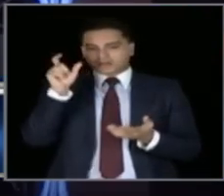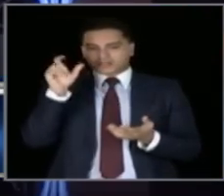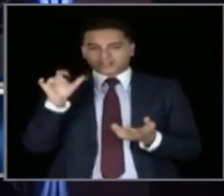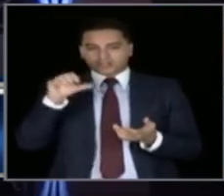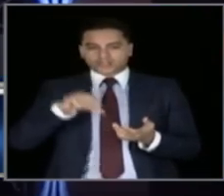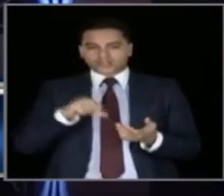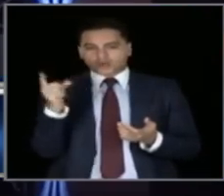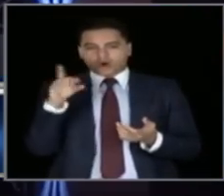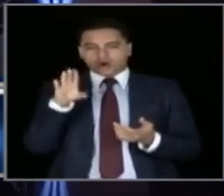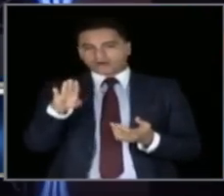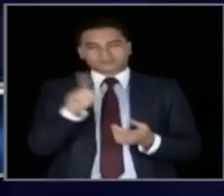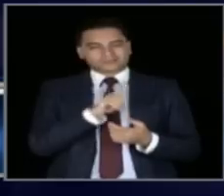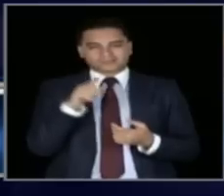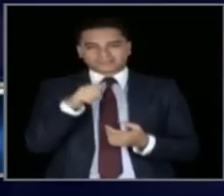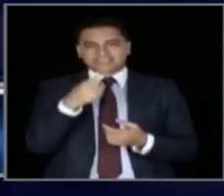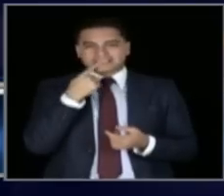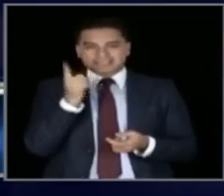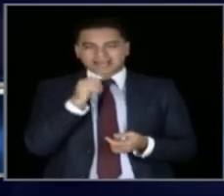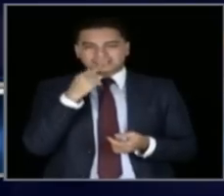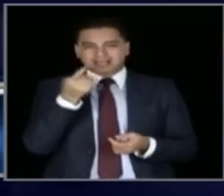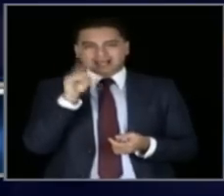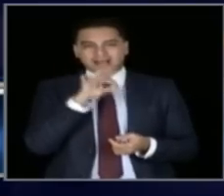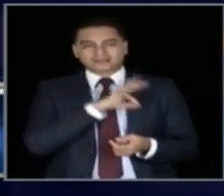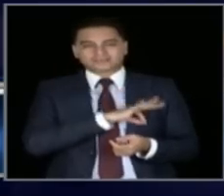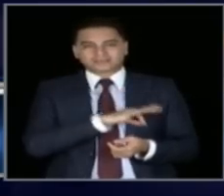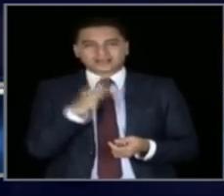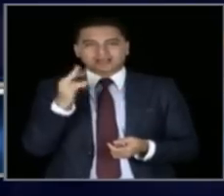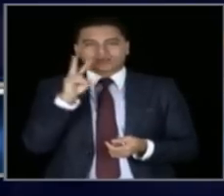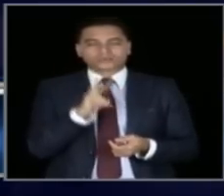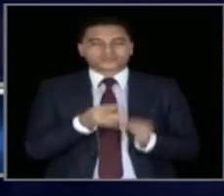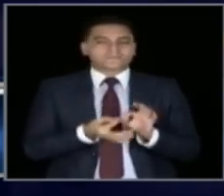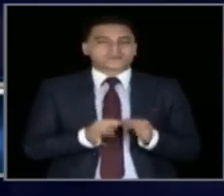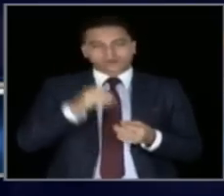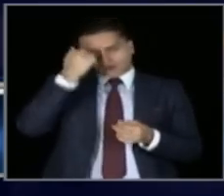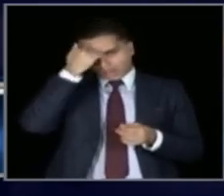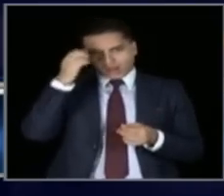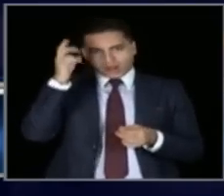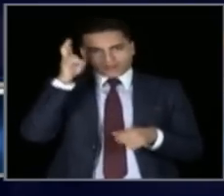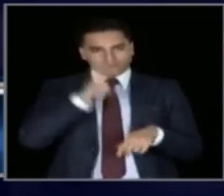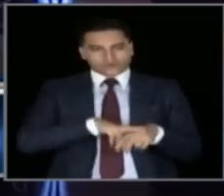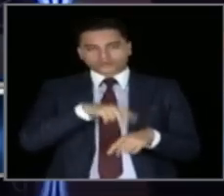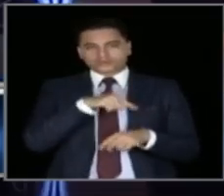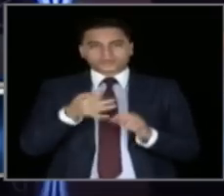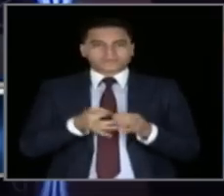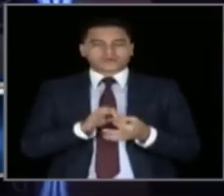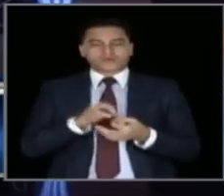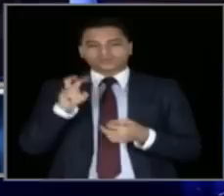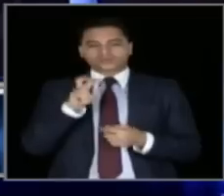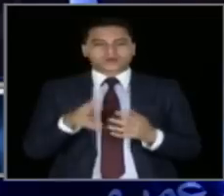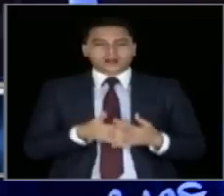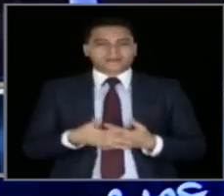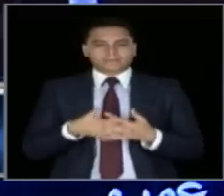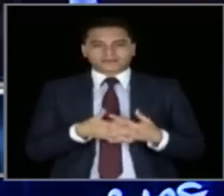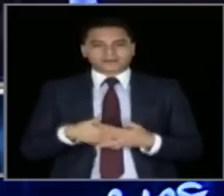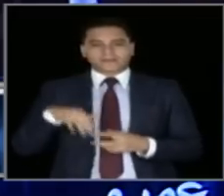إيراداتها 23 مليار و600 مليون دولار أمريكي.